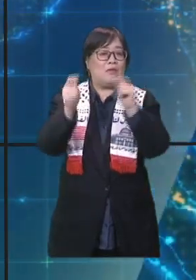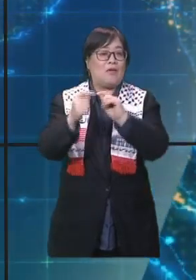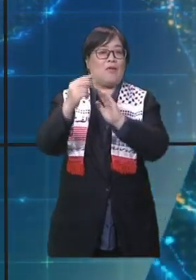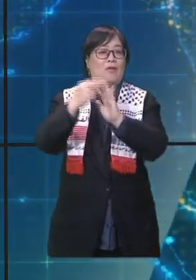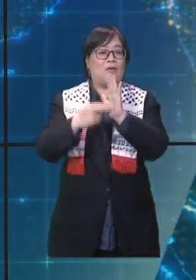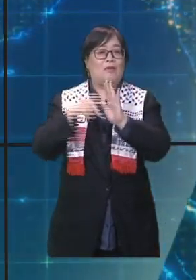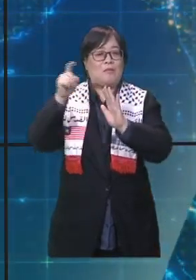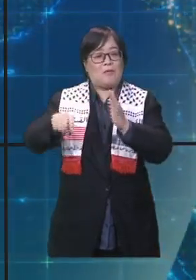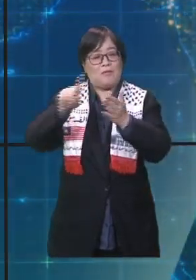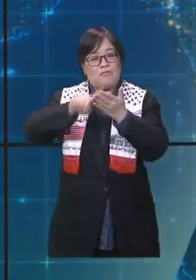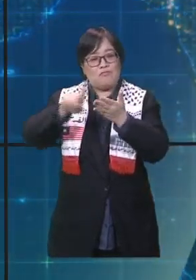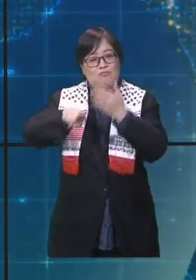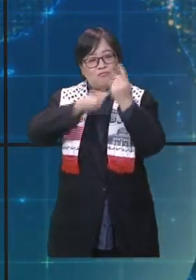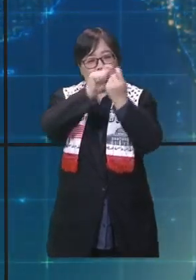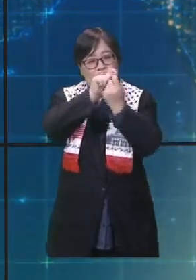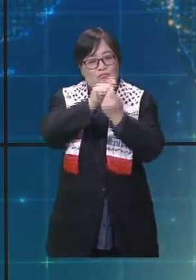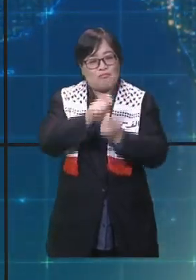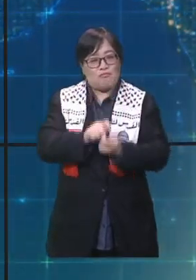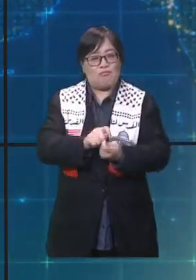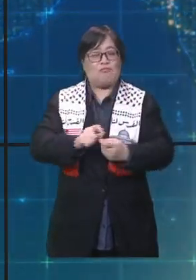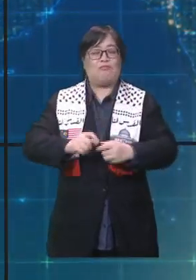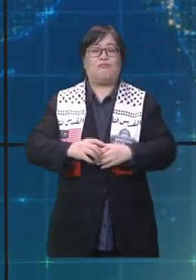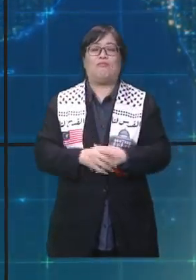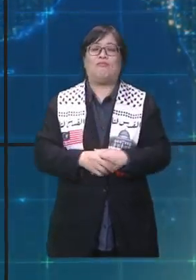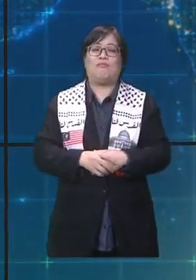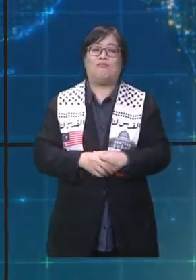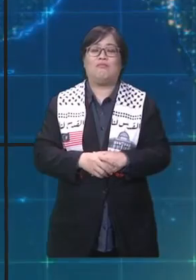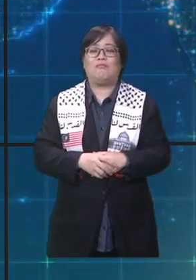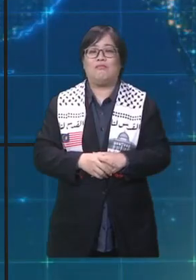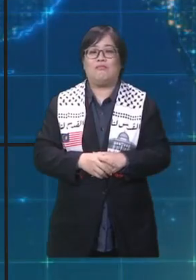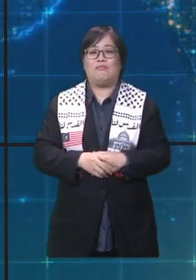terhadap undang-undang memerlukan satu penelitian